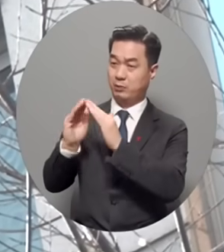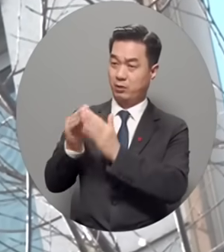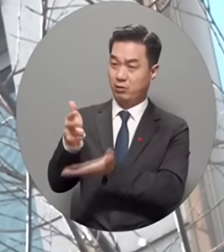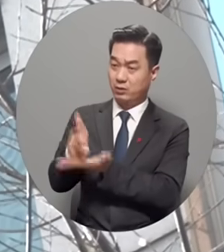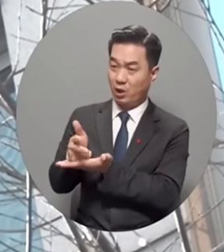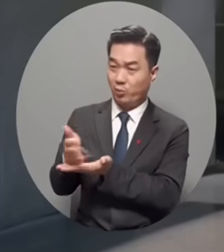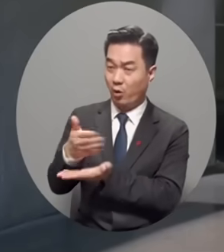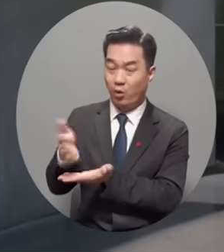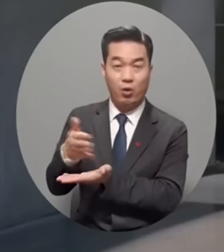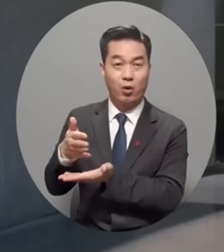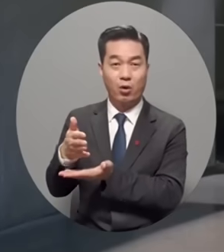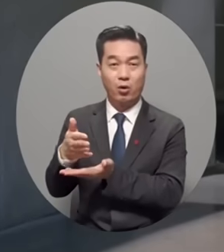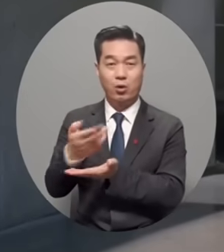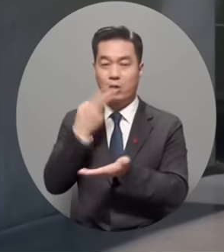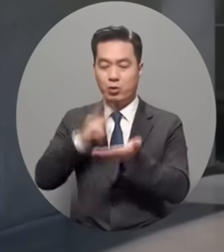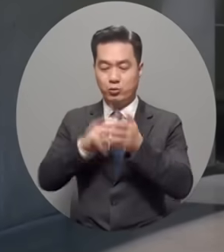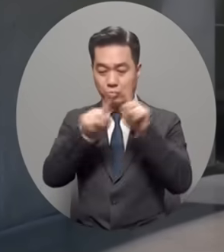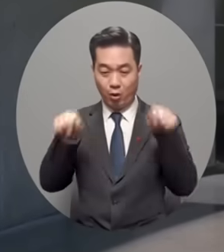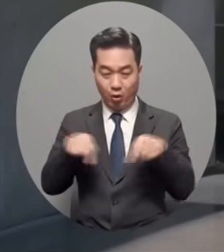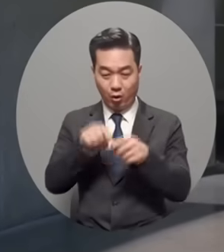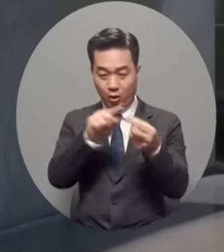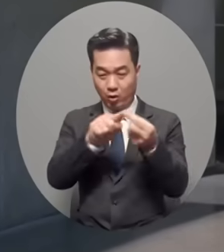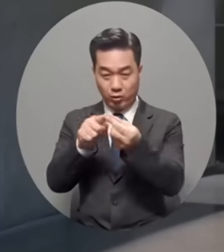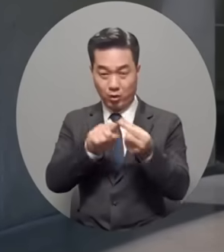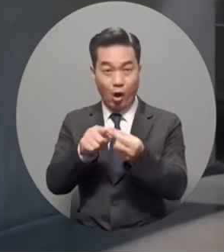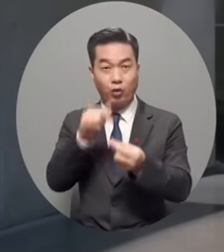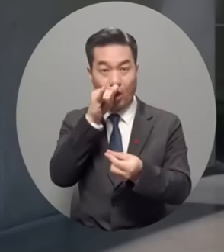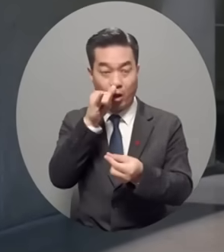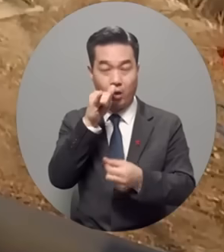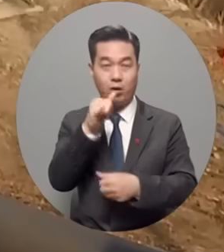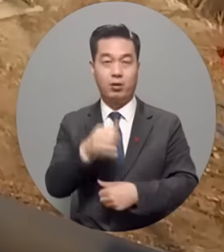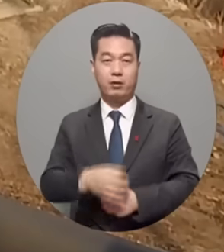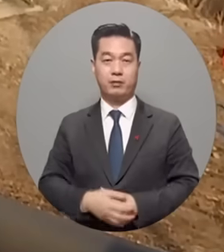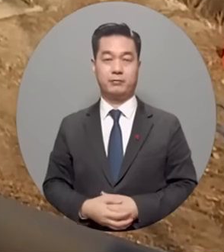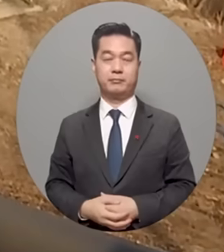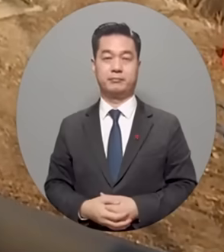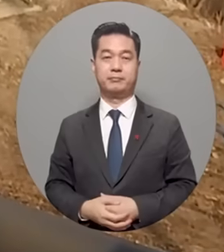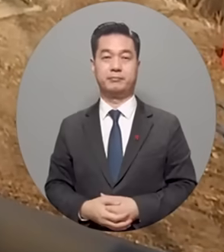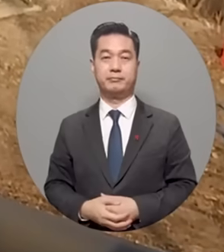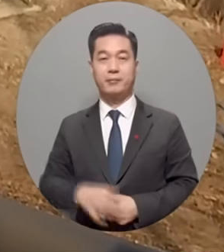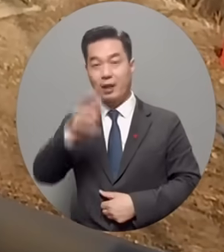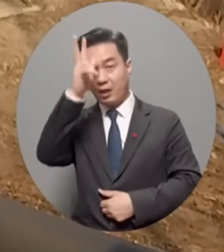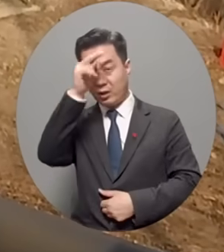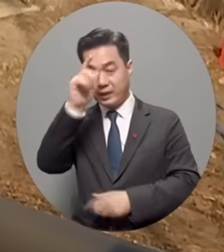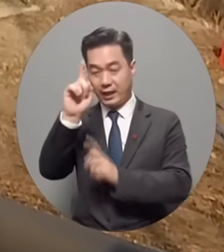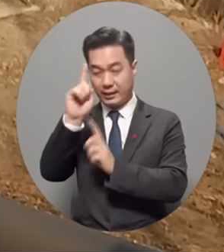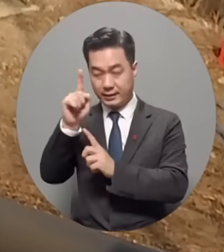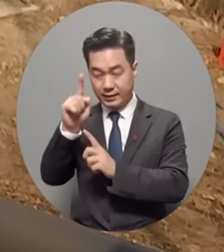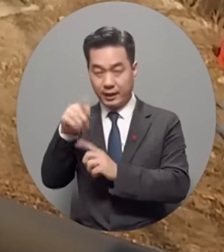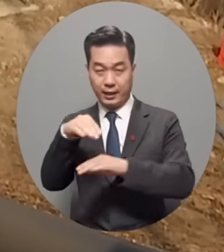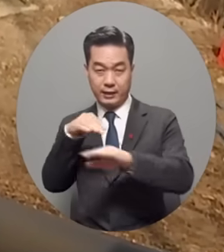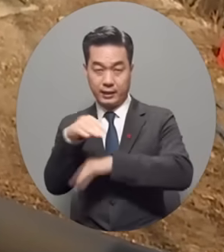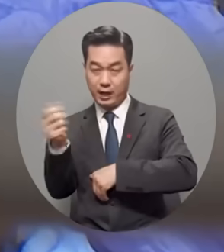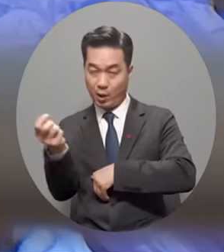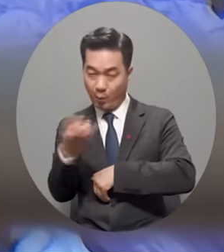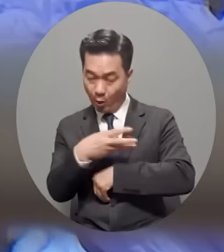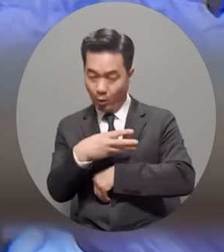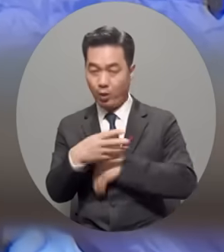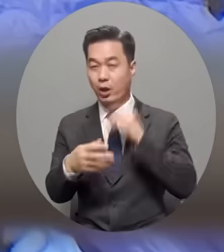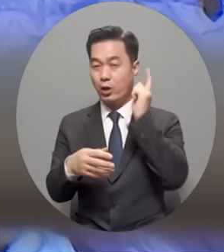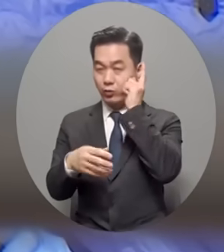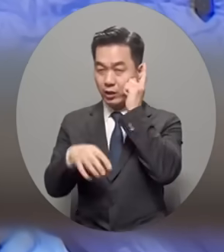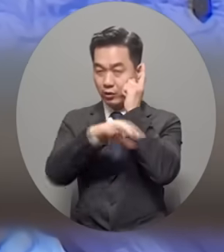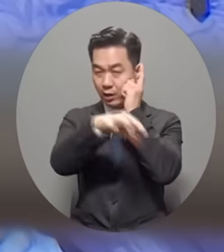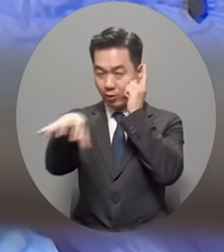않고 유서로 추정되는 글이 발견됐다는 내용이었습니다. 경찰은 이 씨의 차량 번호와 휴대전화 기지국 정보를 토대로